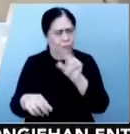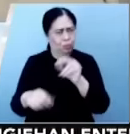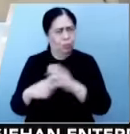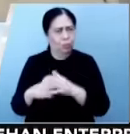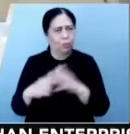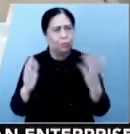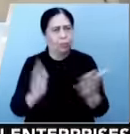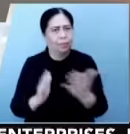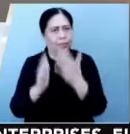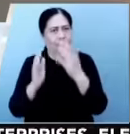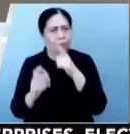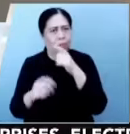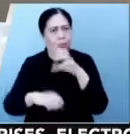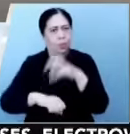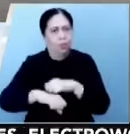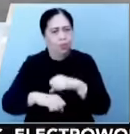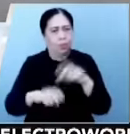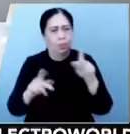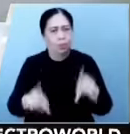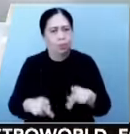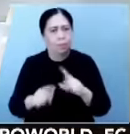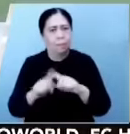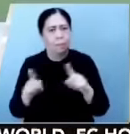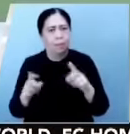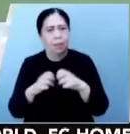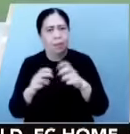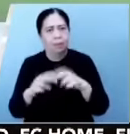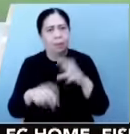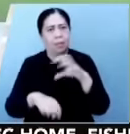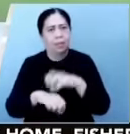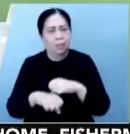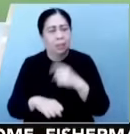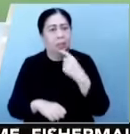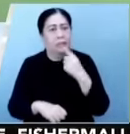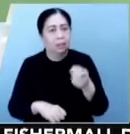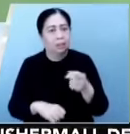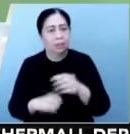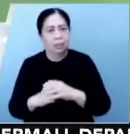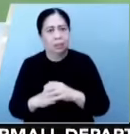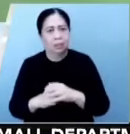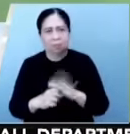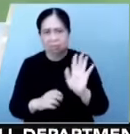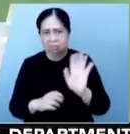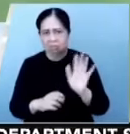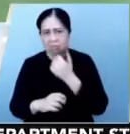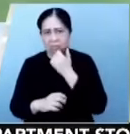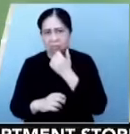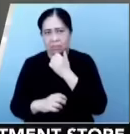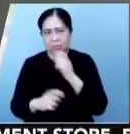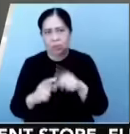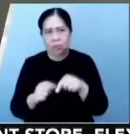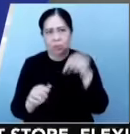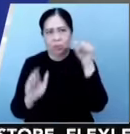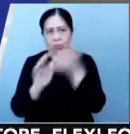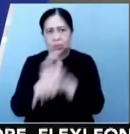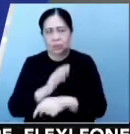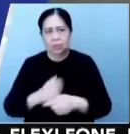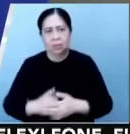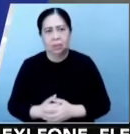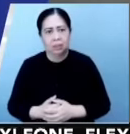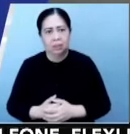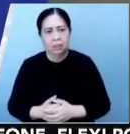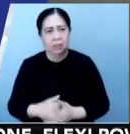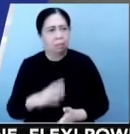residenteng kinagat ng aso. Pero kahit nangagat, sabi ni Vina, hindi yun dahilan para brutal itong patayin. Biining